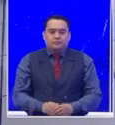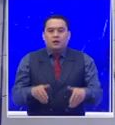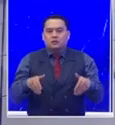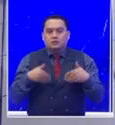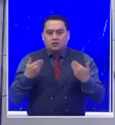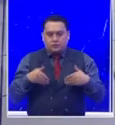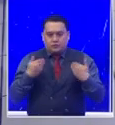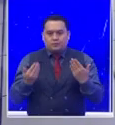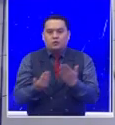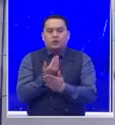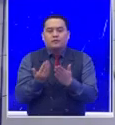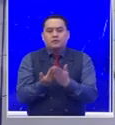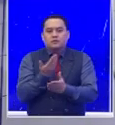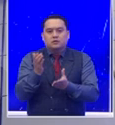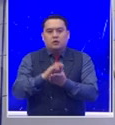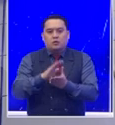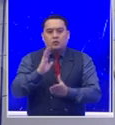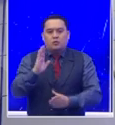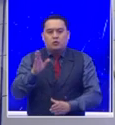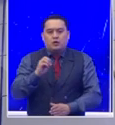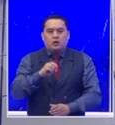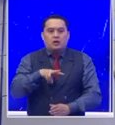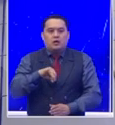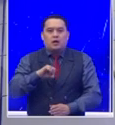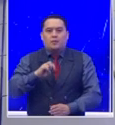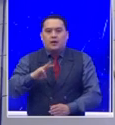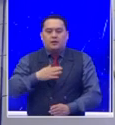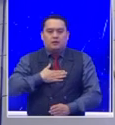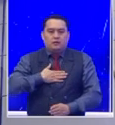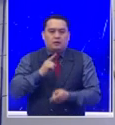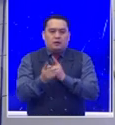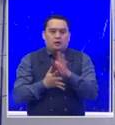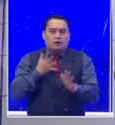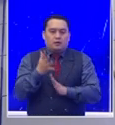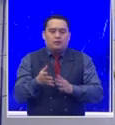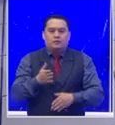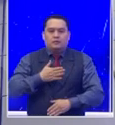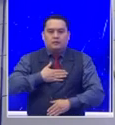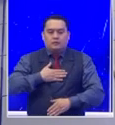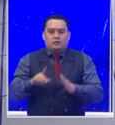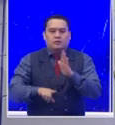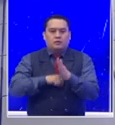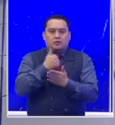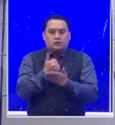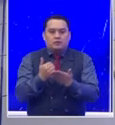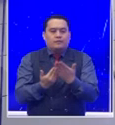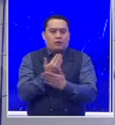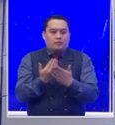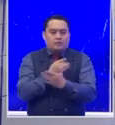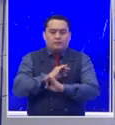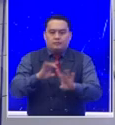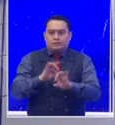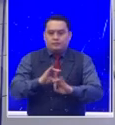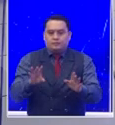Здравствуйте, время новостей на телеканале ЖТСУ, в студии Еламан Раимбеков, и сурдоперевод обеспечивает Марат Жумабеков. И в начале выпуска коротко о самом